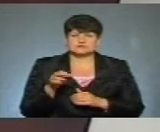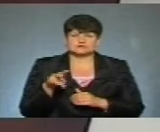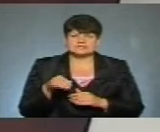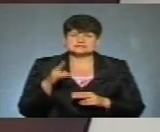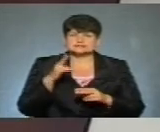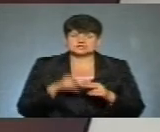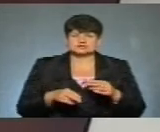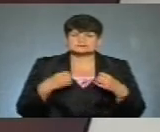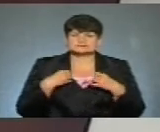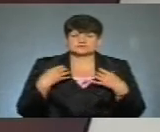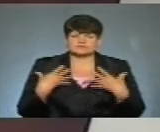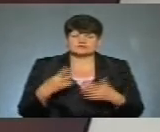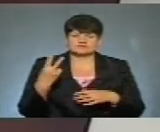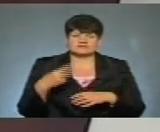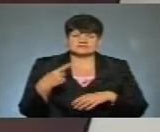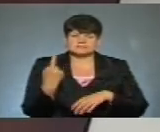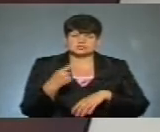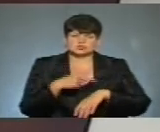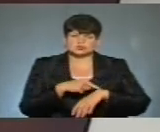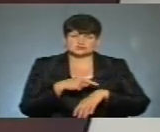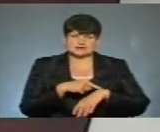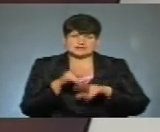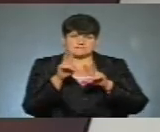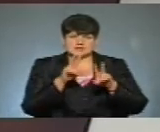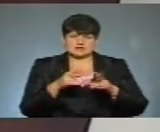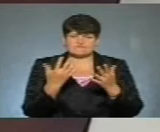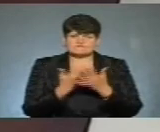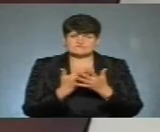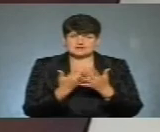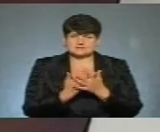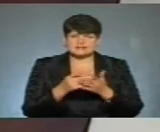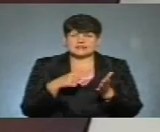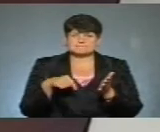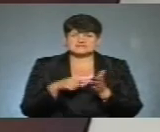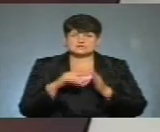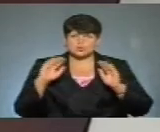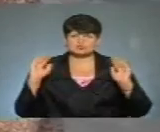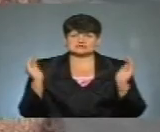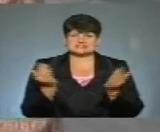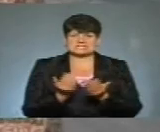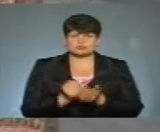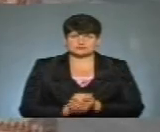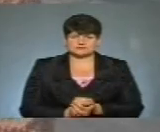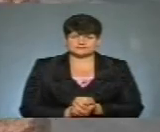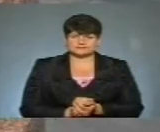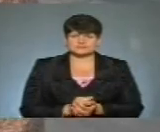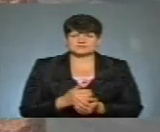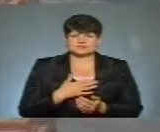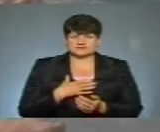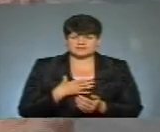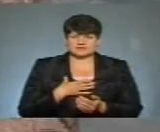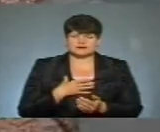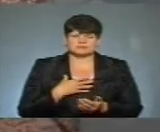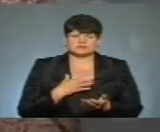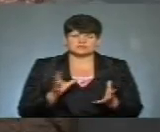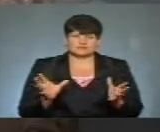завершиться святкування о 21-й годині переглядом фільму на міському стадіоні. Нам воно обійшлося, якщо